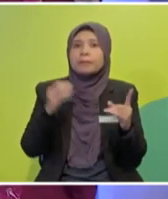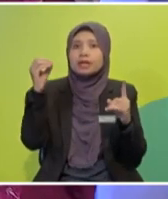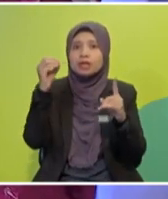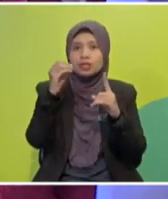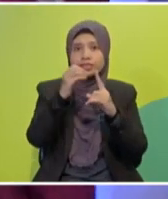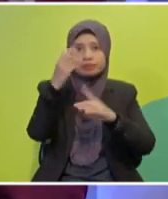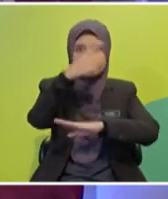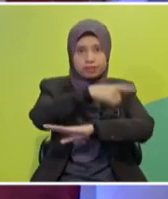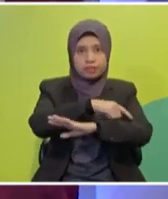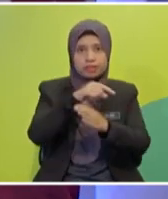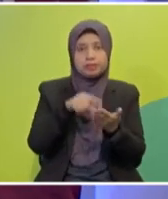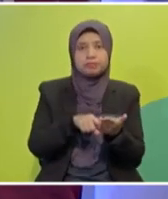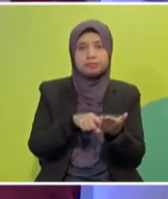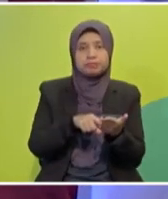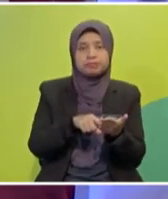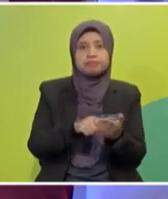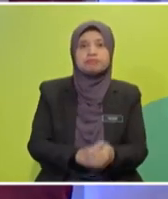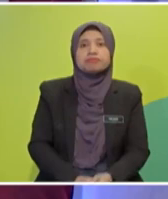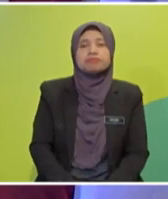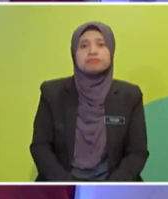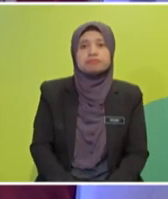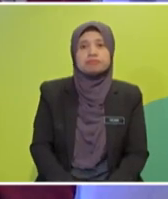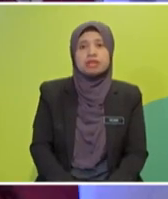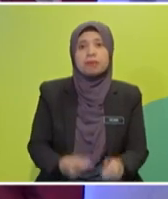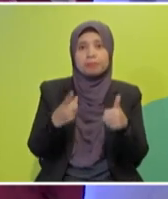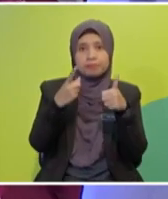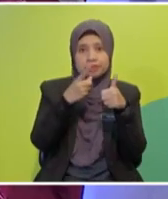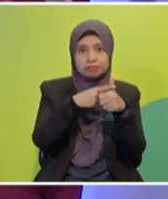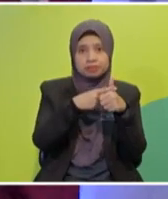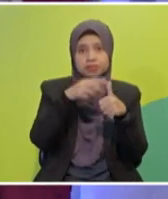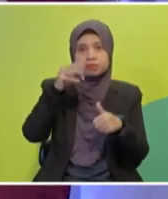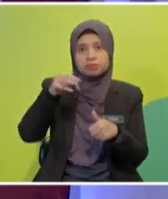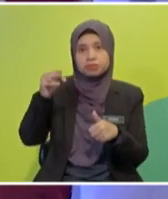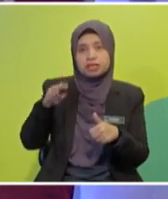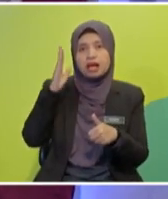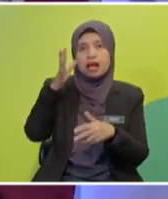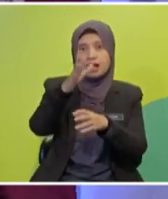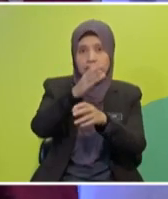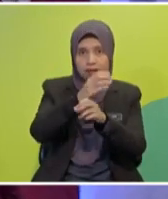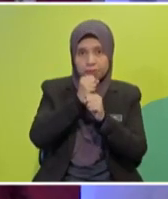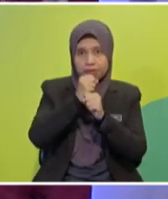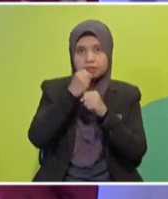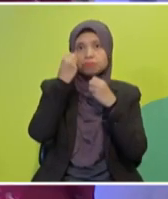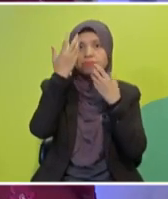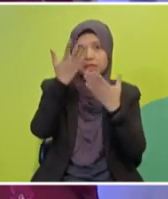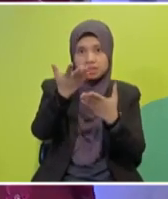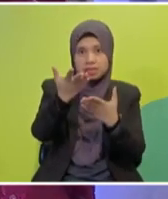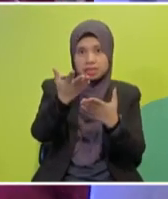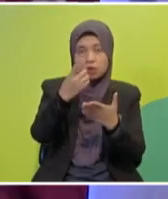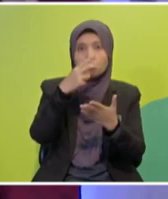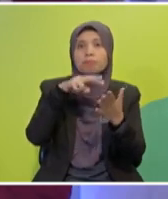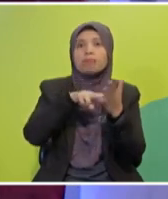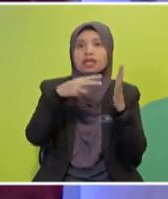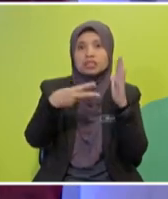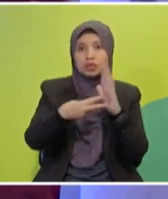akan belajar pada pagi ini bersama Ustazah. Okey, yang pertama, murid-murid akan dapat menyatakan apa maksud hadas dan